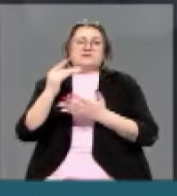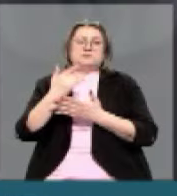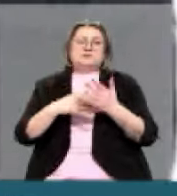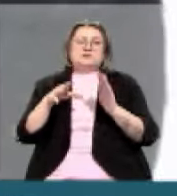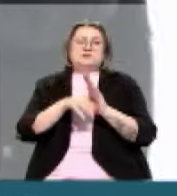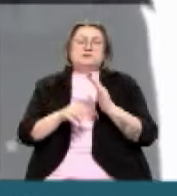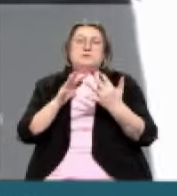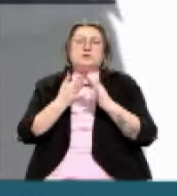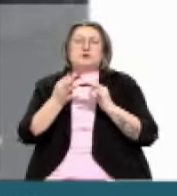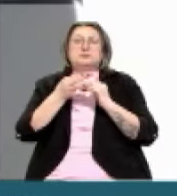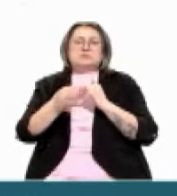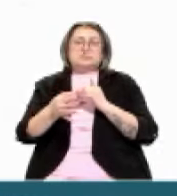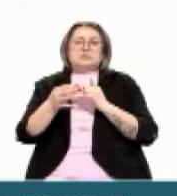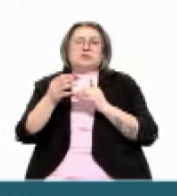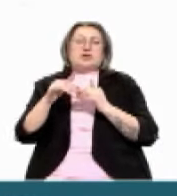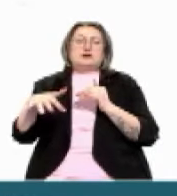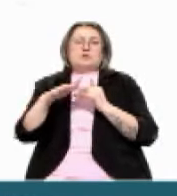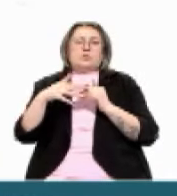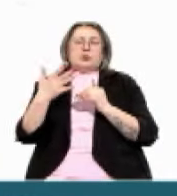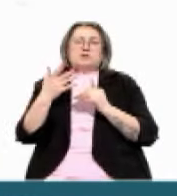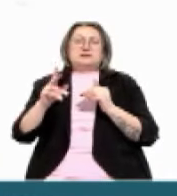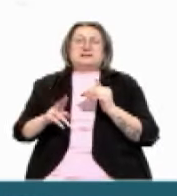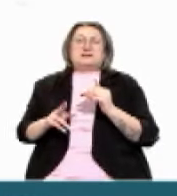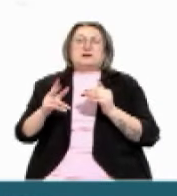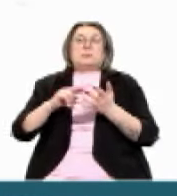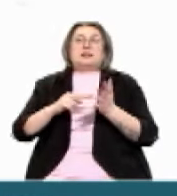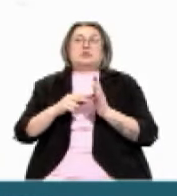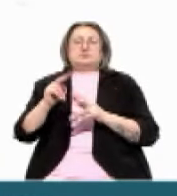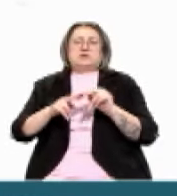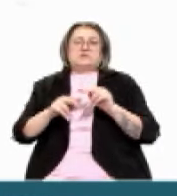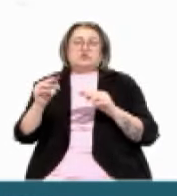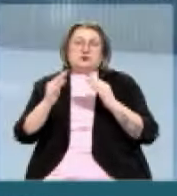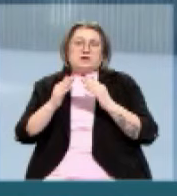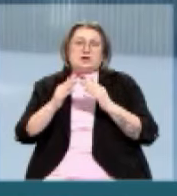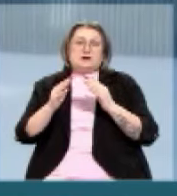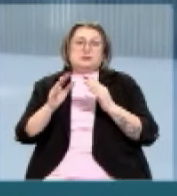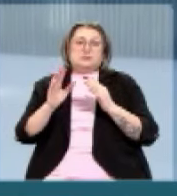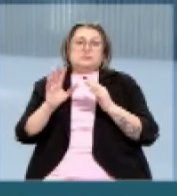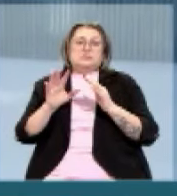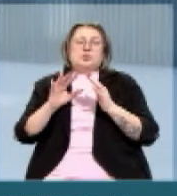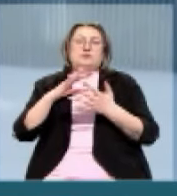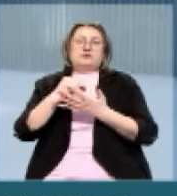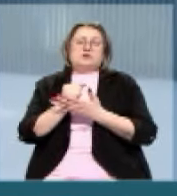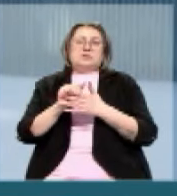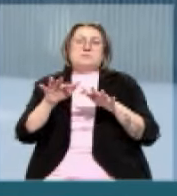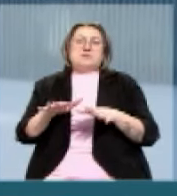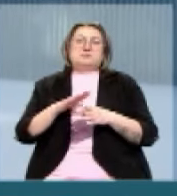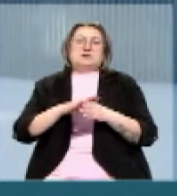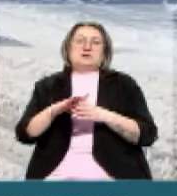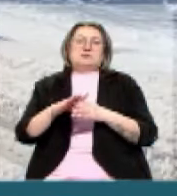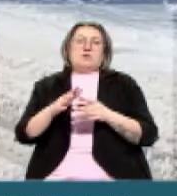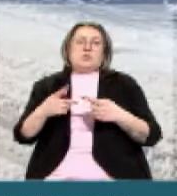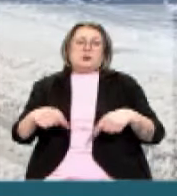ауылдардың, кенттердің, ауылдық округтердің тізімдерін жергілікті атқарушы органдар айқындай және бекітеді. Аудан орталықтарының